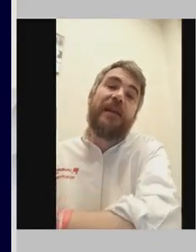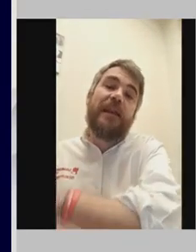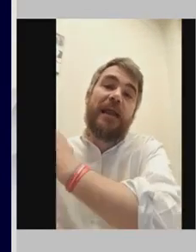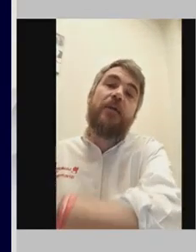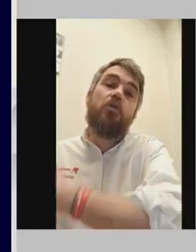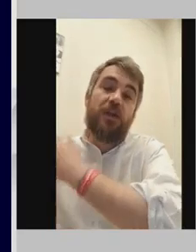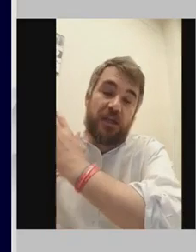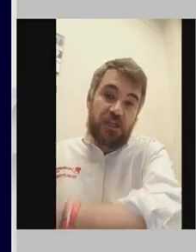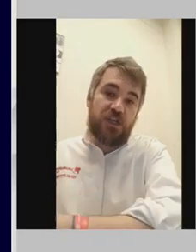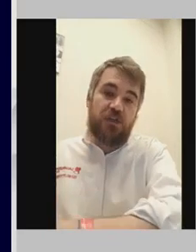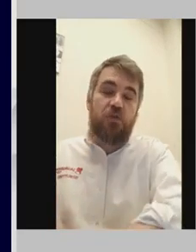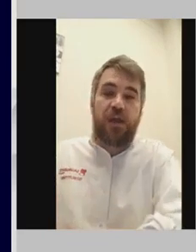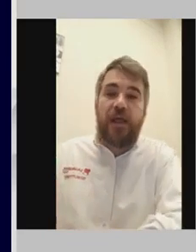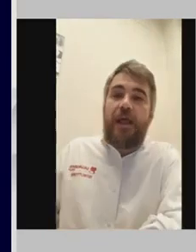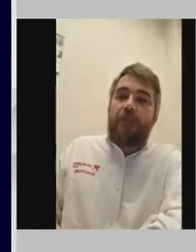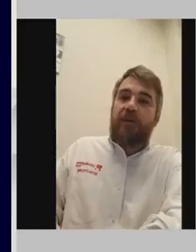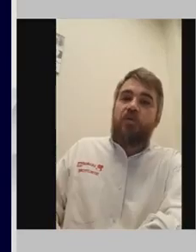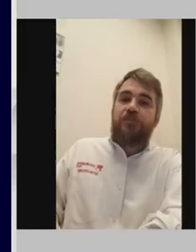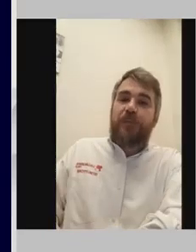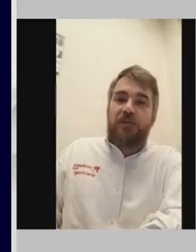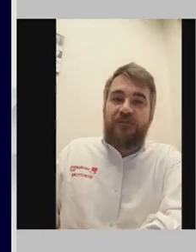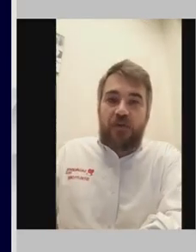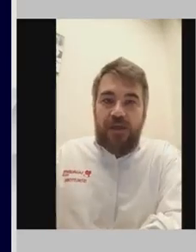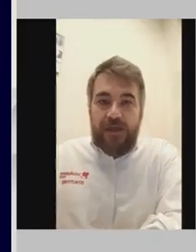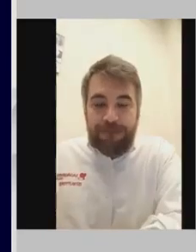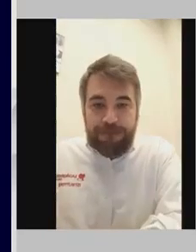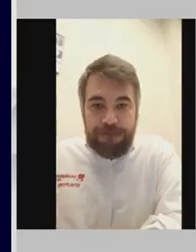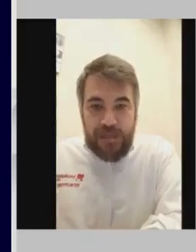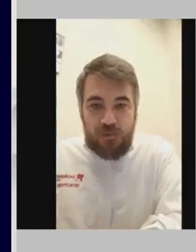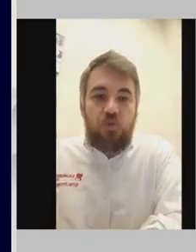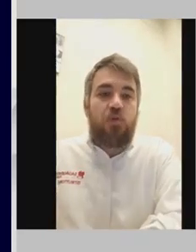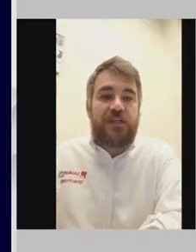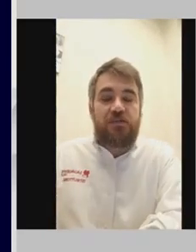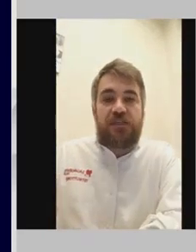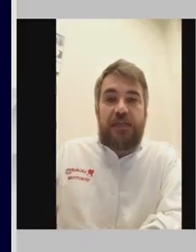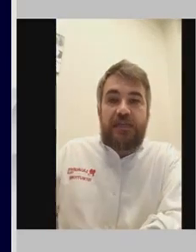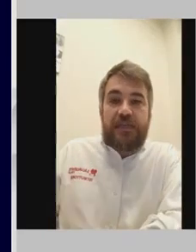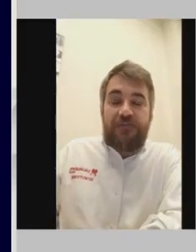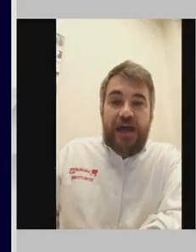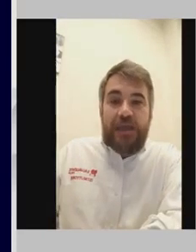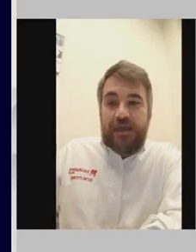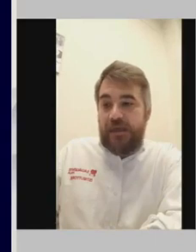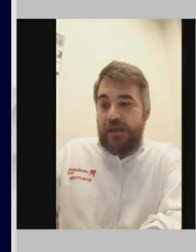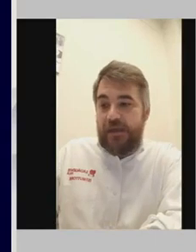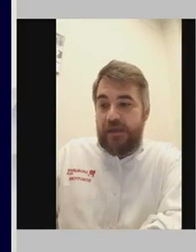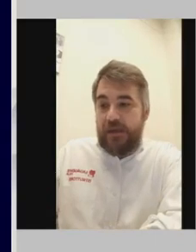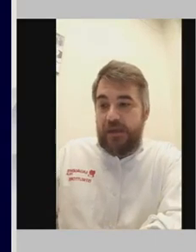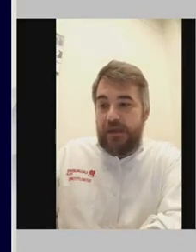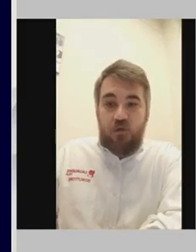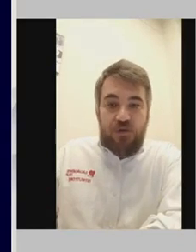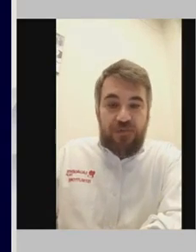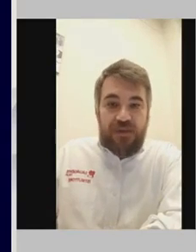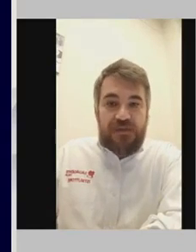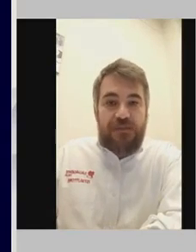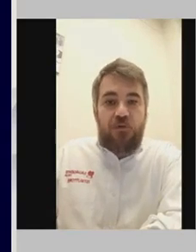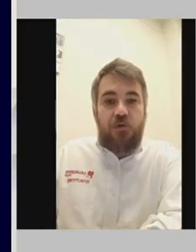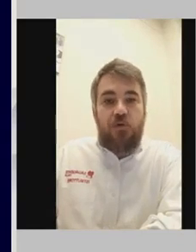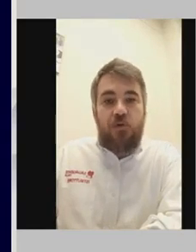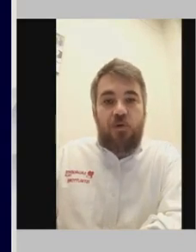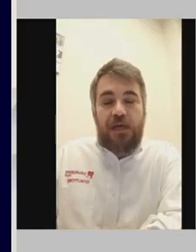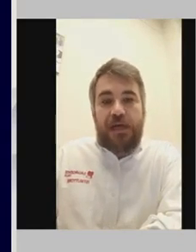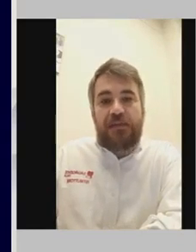per parlare con i genitori. Per cui spero davvero che tutto questo si riesca a fare. Noi ovviamente